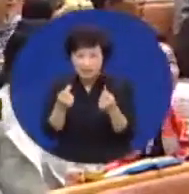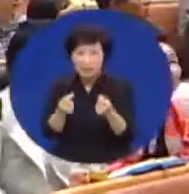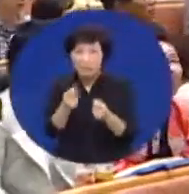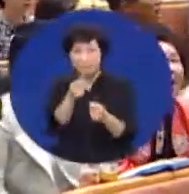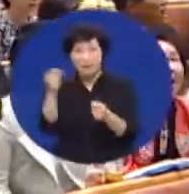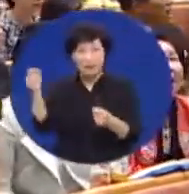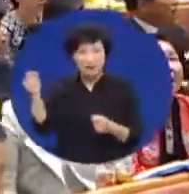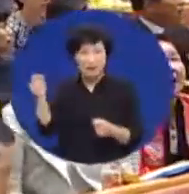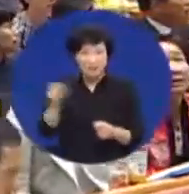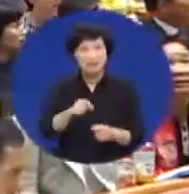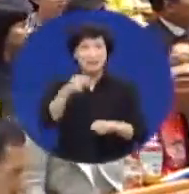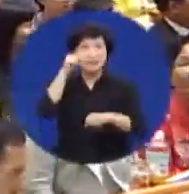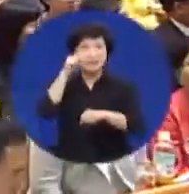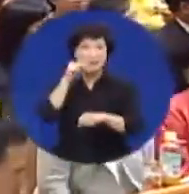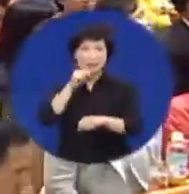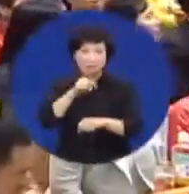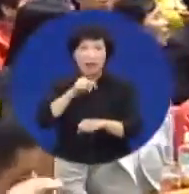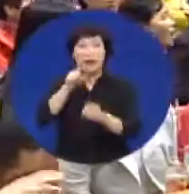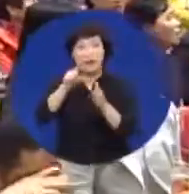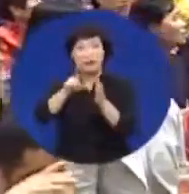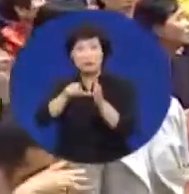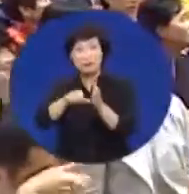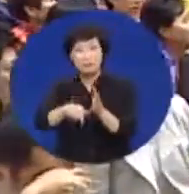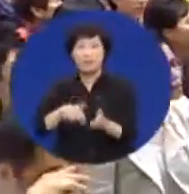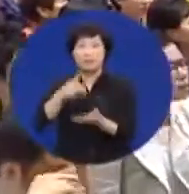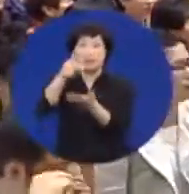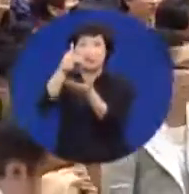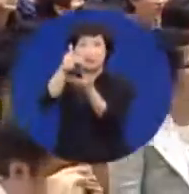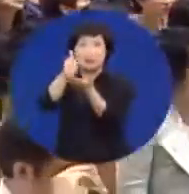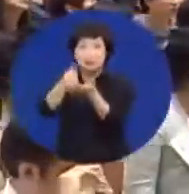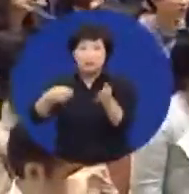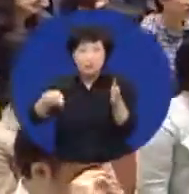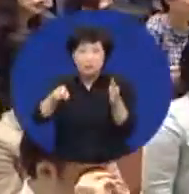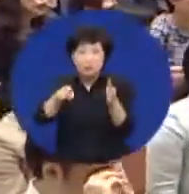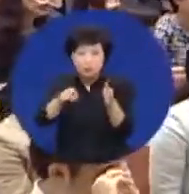삶같이 빠른 광물